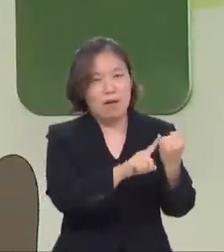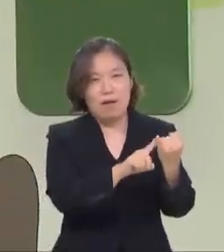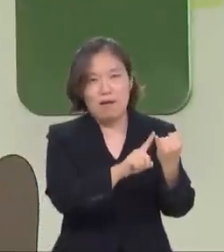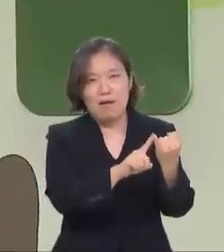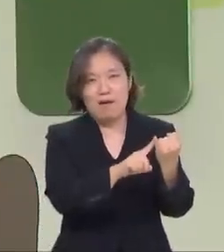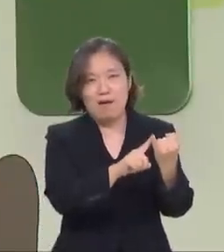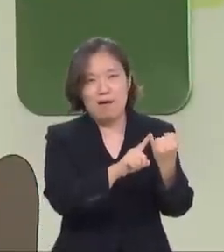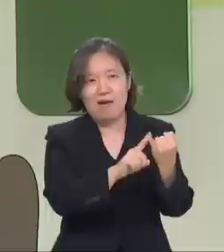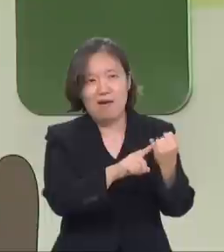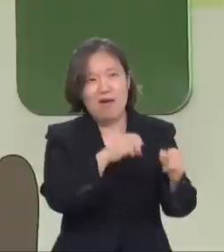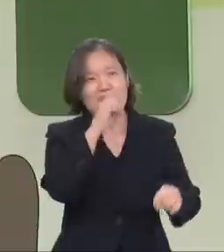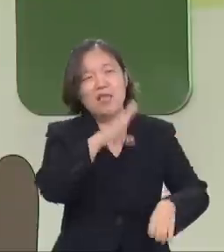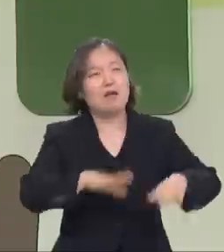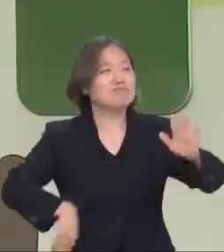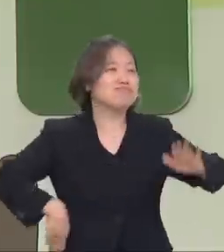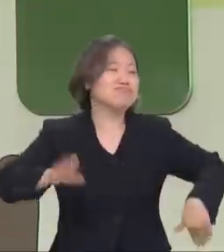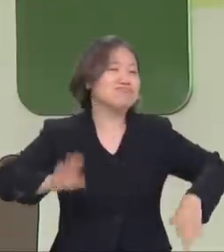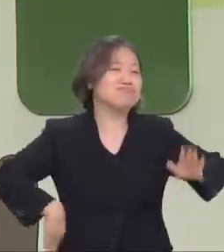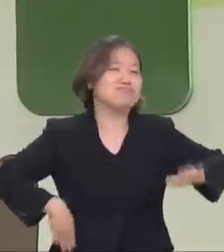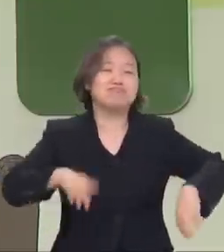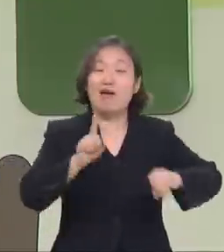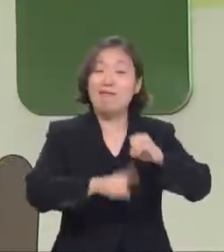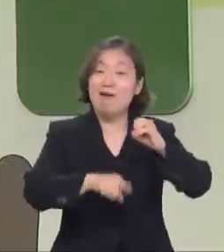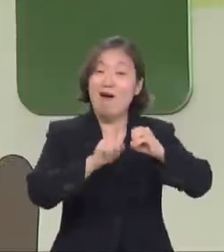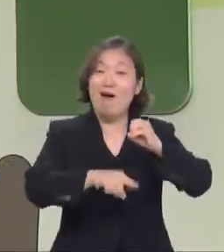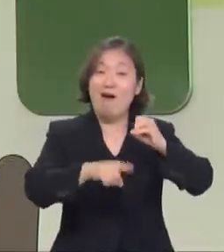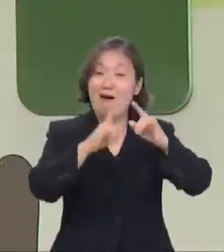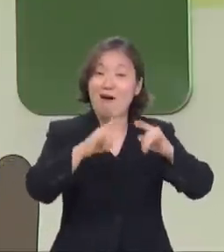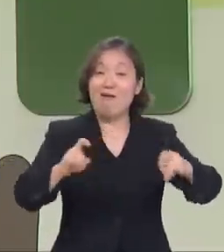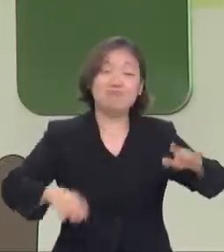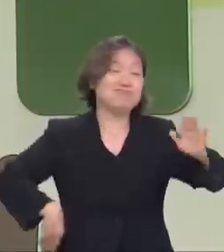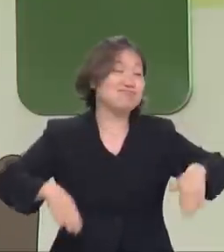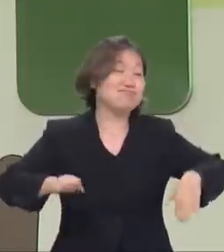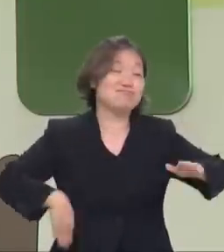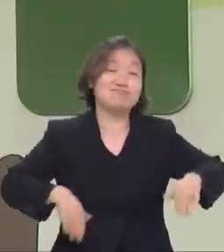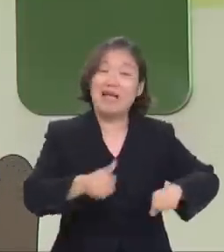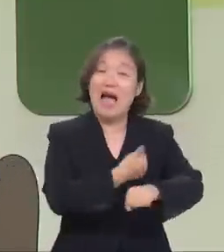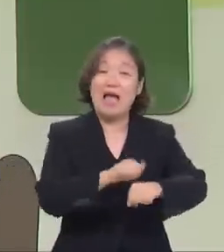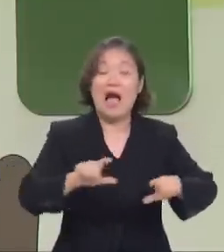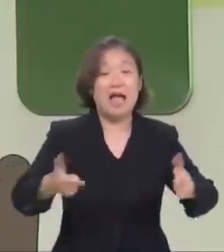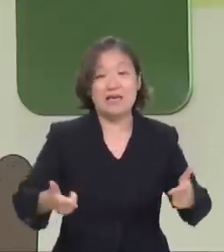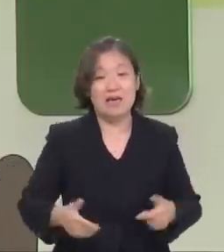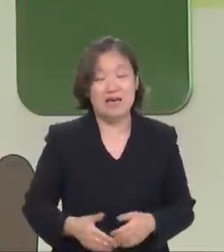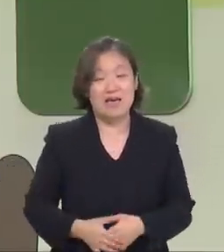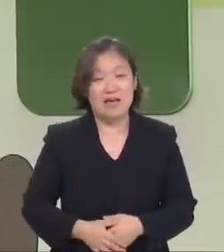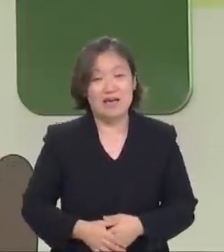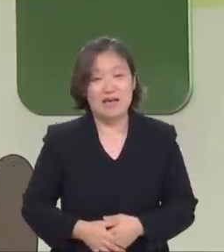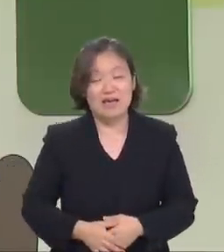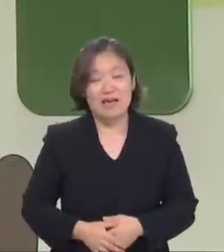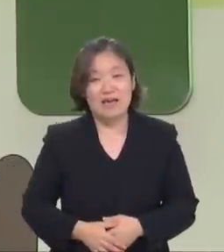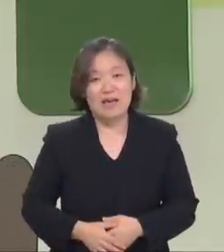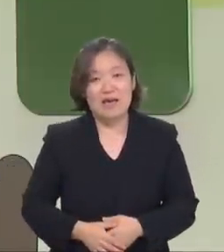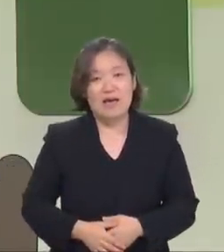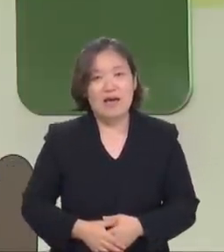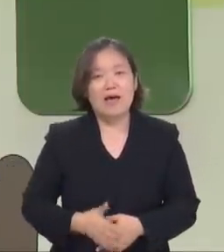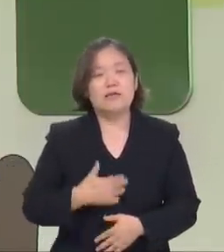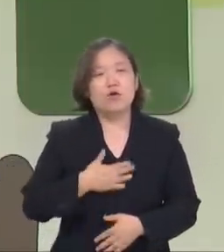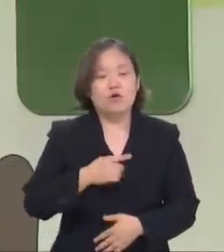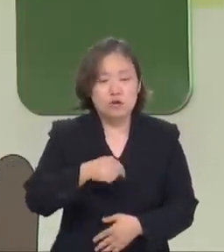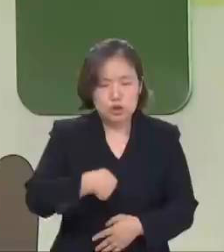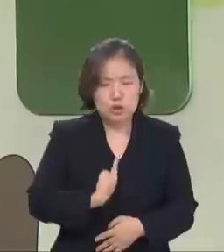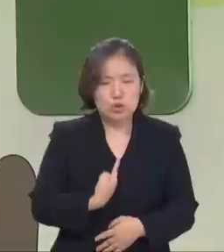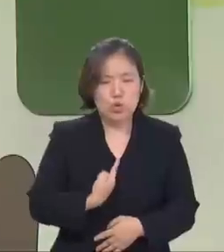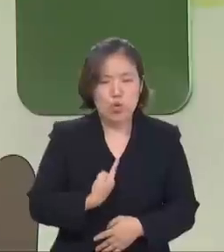허투로 절에 다니신게 아니에요 나름대로 기도하고 나름대로 공부하고 나름대로 닦은게 있는